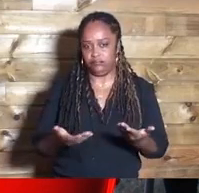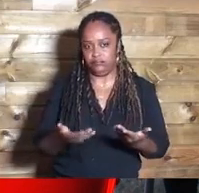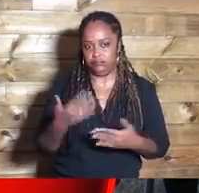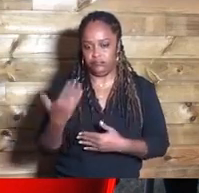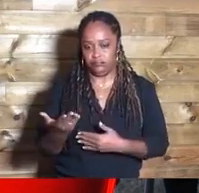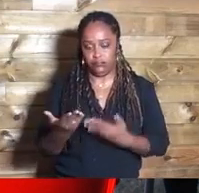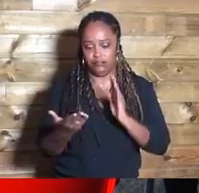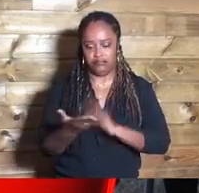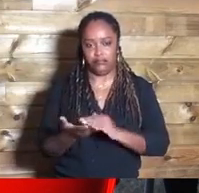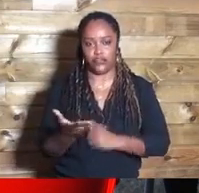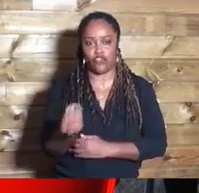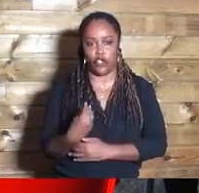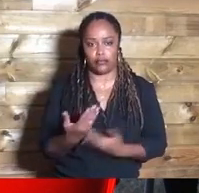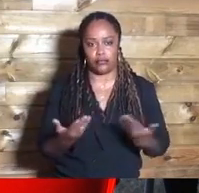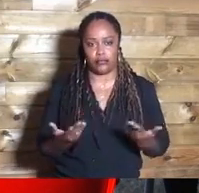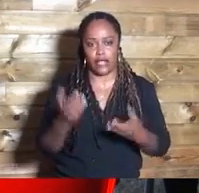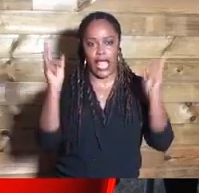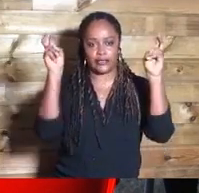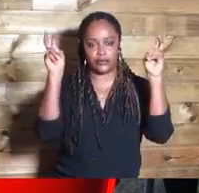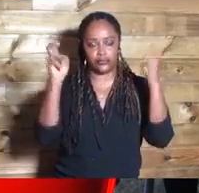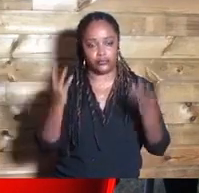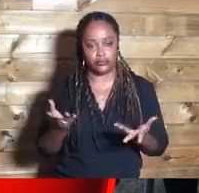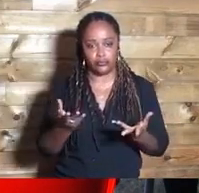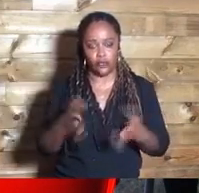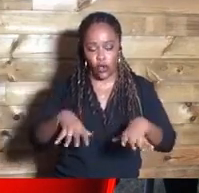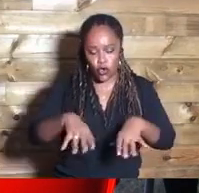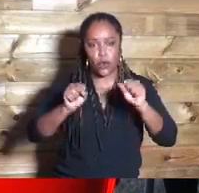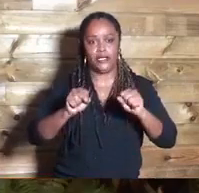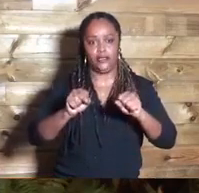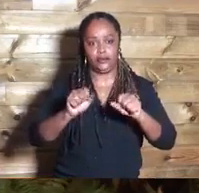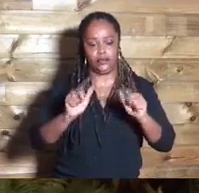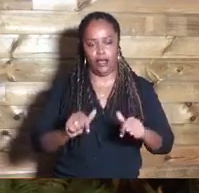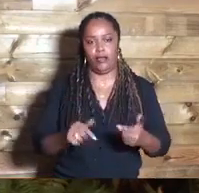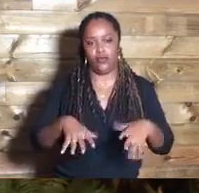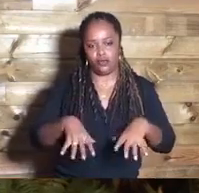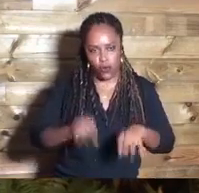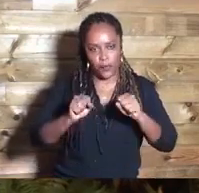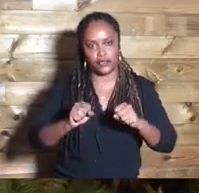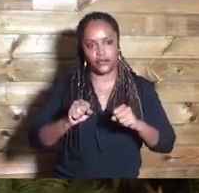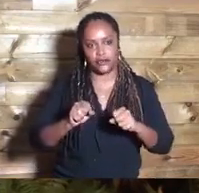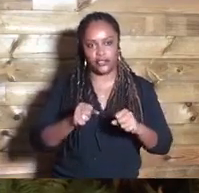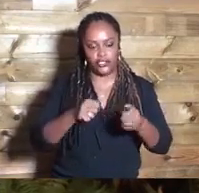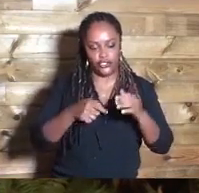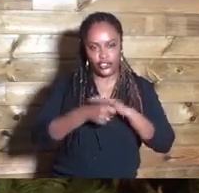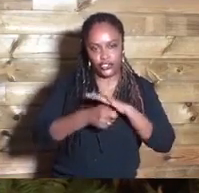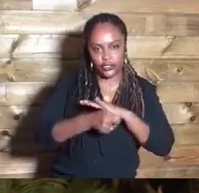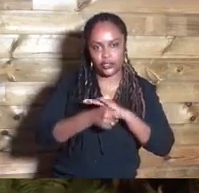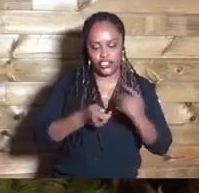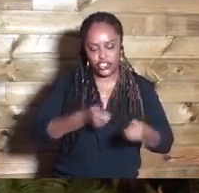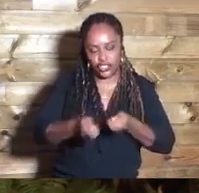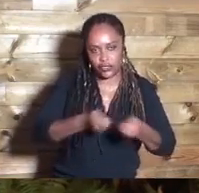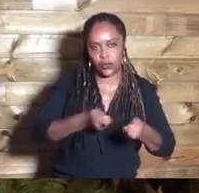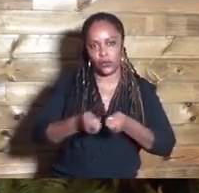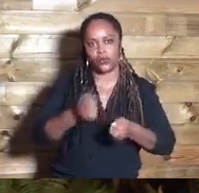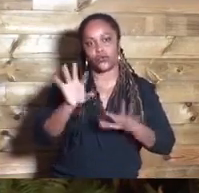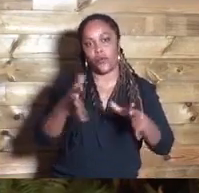en nous qui ban nous. Et c'est ça nous qu'a dit, il faut nous ni compétences en nous, compétences fiscales en nous pour nous payer, gérer l'argent en nous qui est en nous et puis nous peut organiser